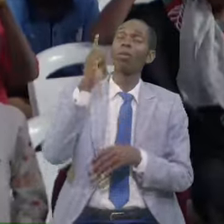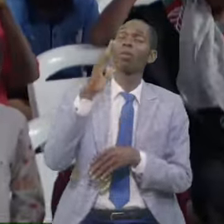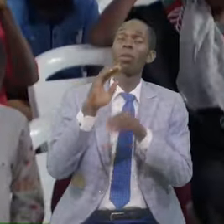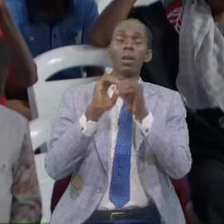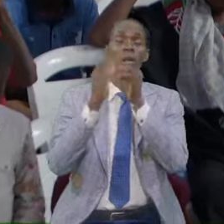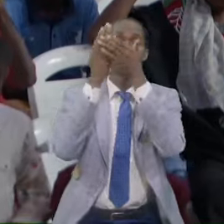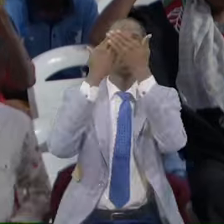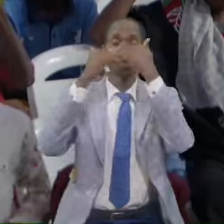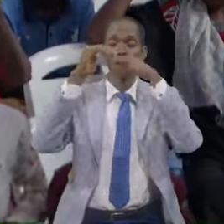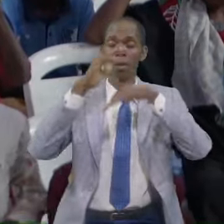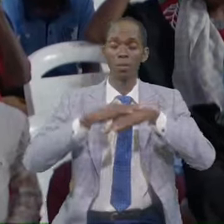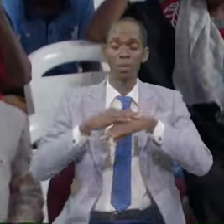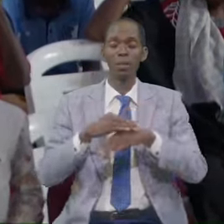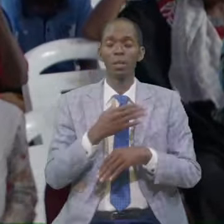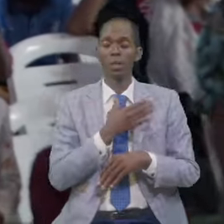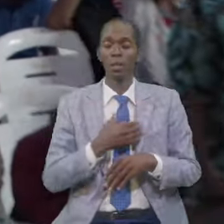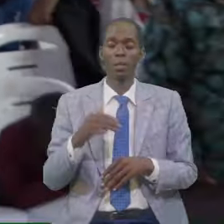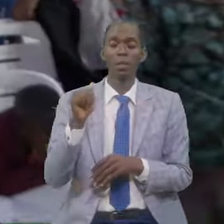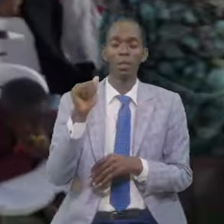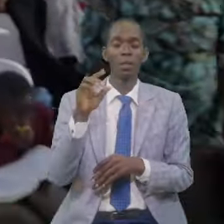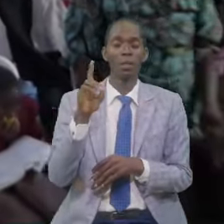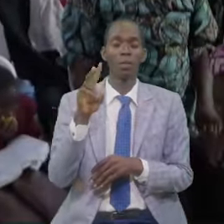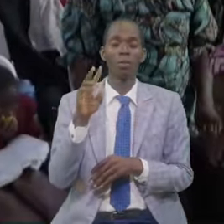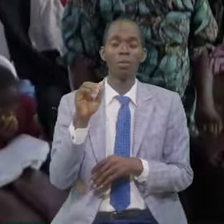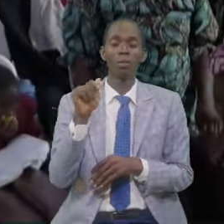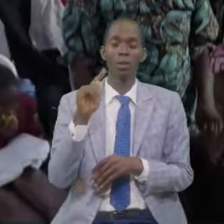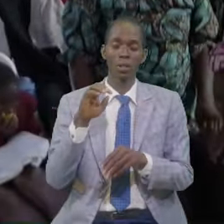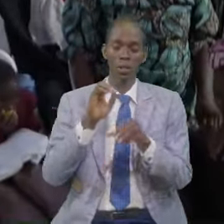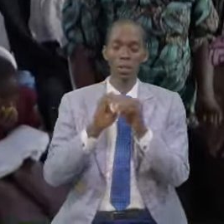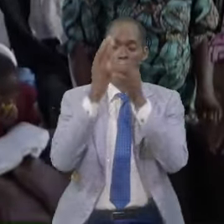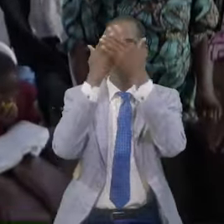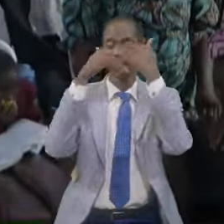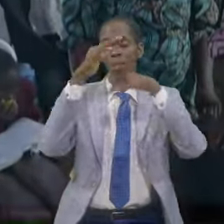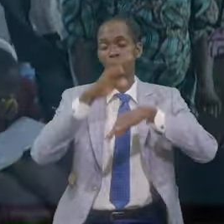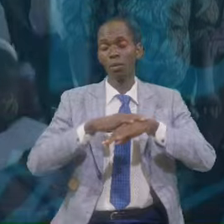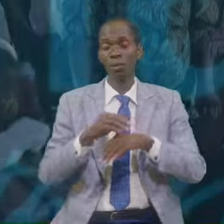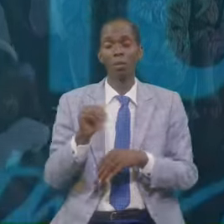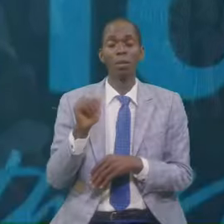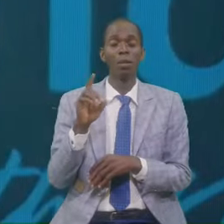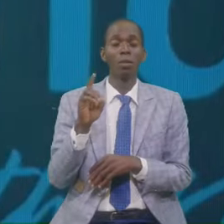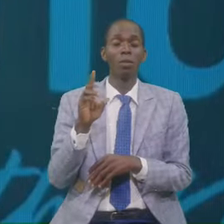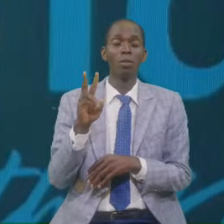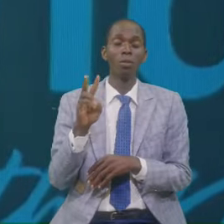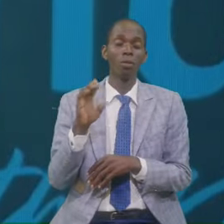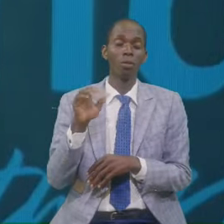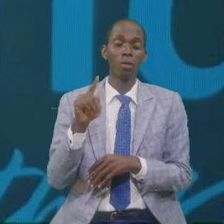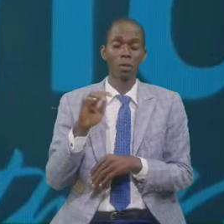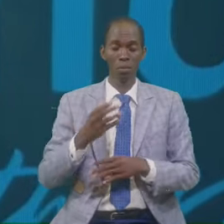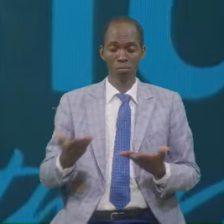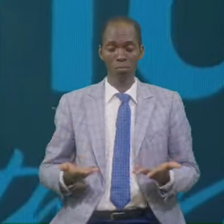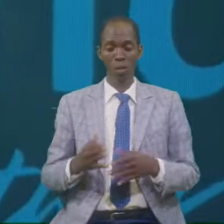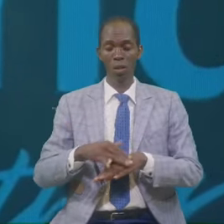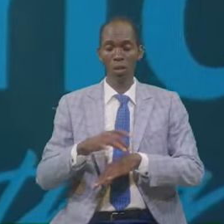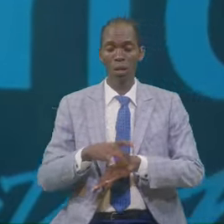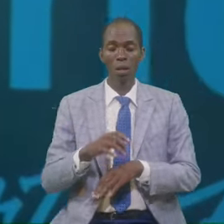కొరకైన న్యాయవాది. Advocate in heaven. ఆయన పరలోకమందున న్యాయవాది. Advocate on earth. భూమి మీద మా న్యాయవాది. Advocate before